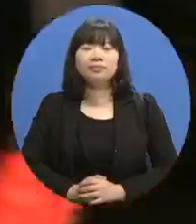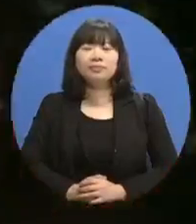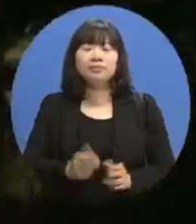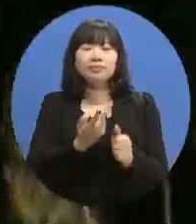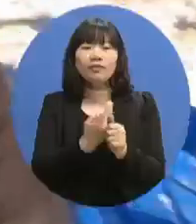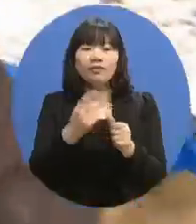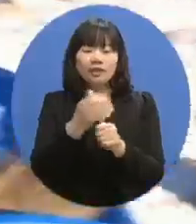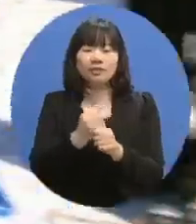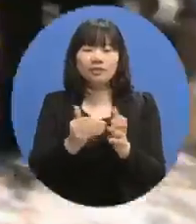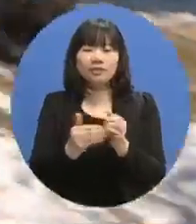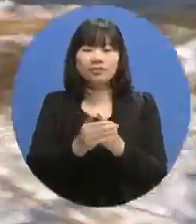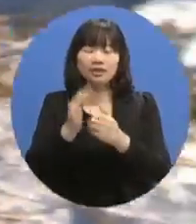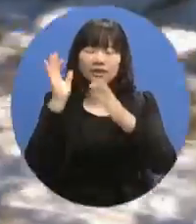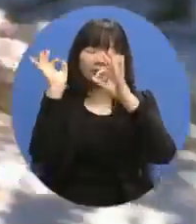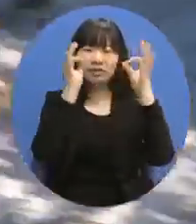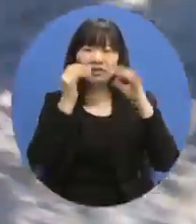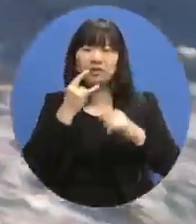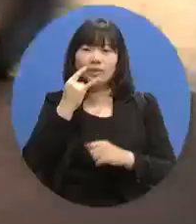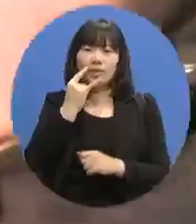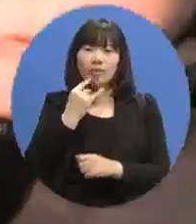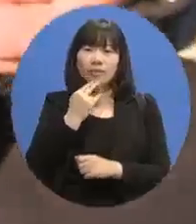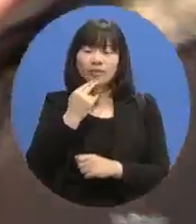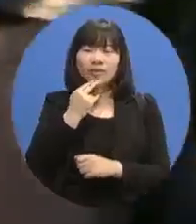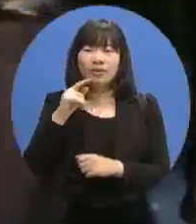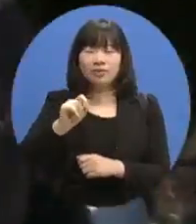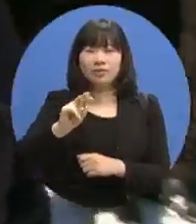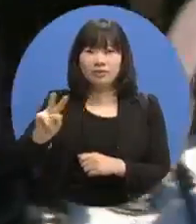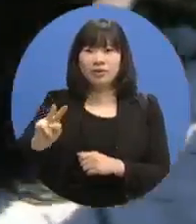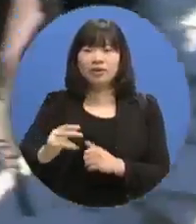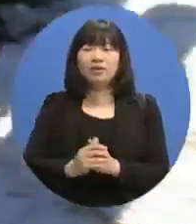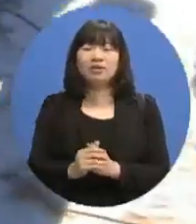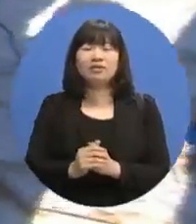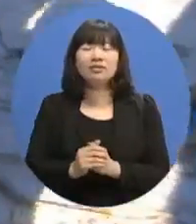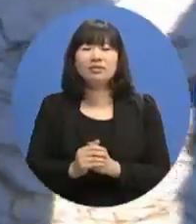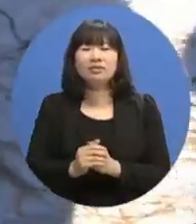토끼 잡느라 정신없는 고야. 엄마, 나 잡...